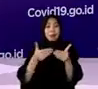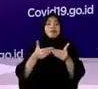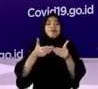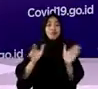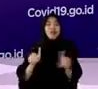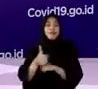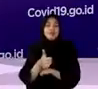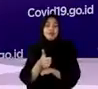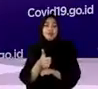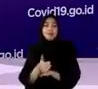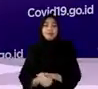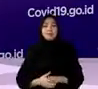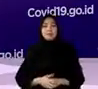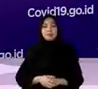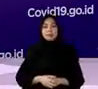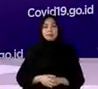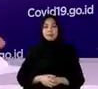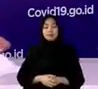ditentukan.